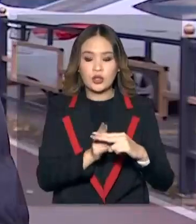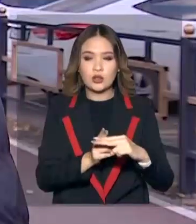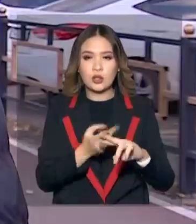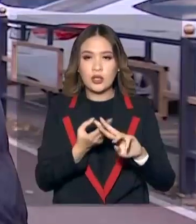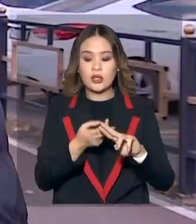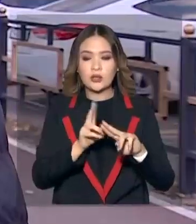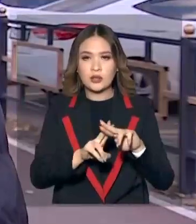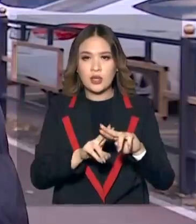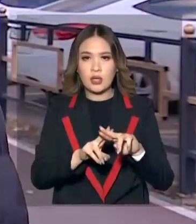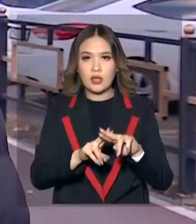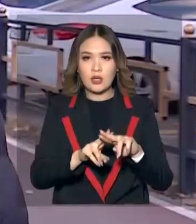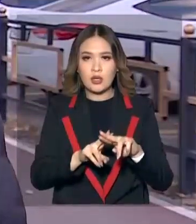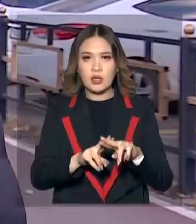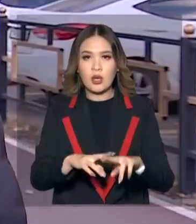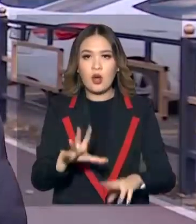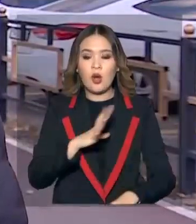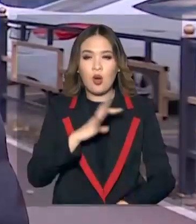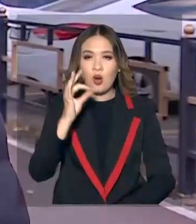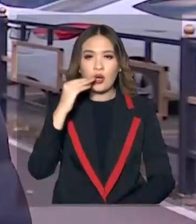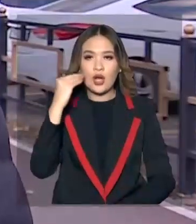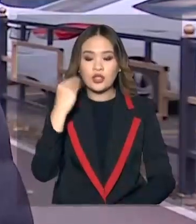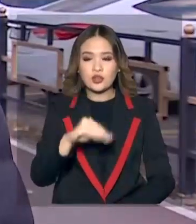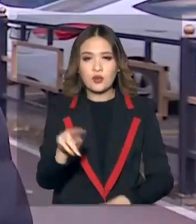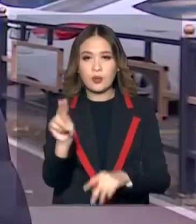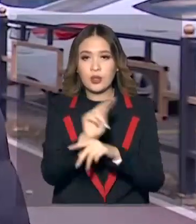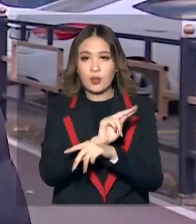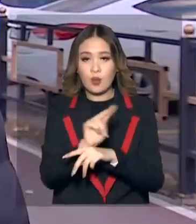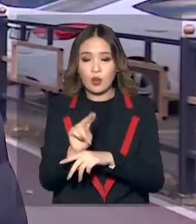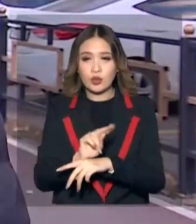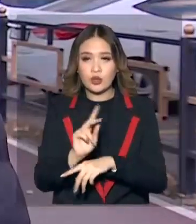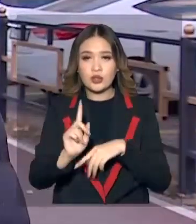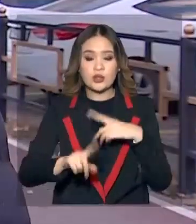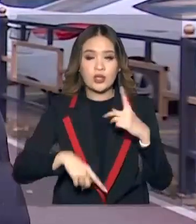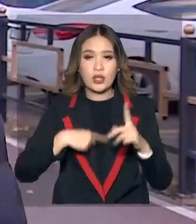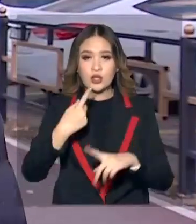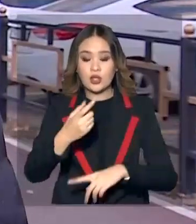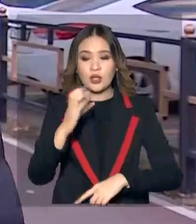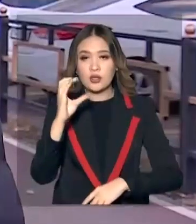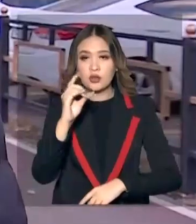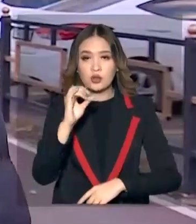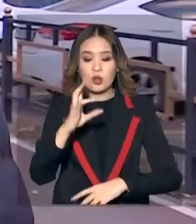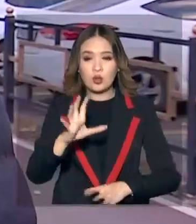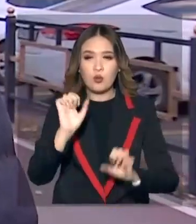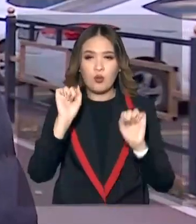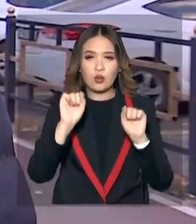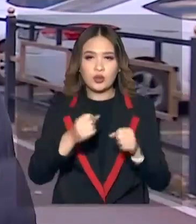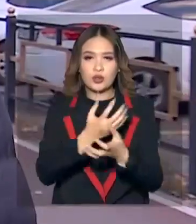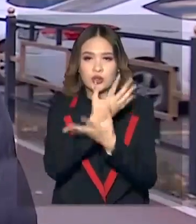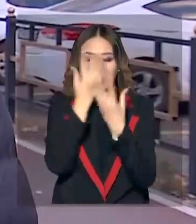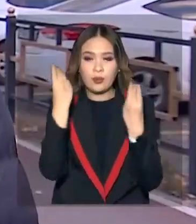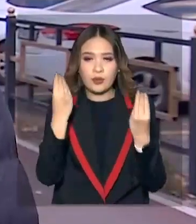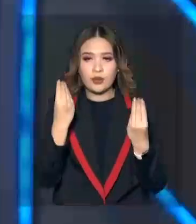то о качественном ремонте следующий отопительный сезон уже можно забыть.